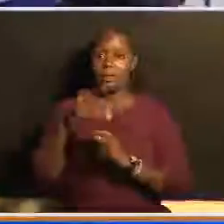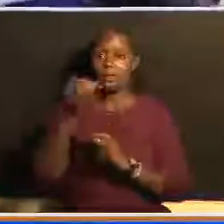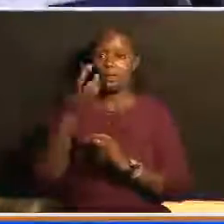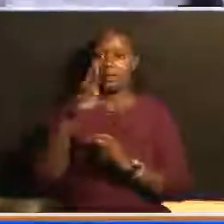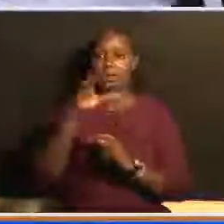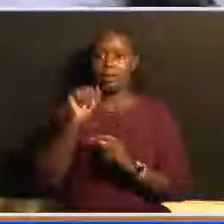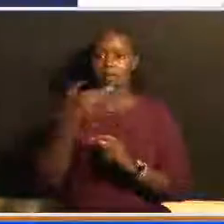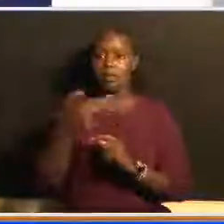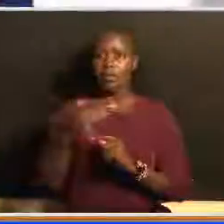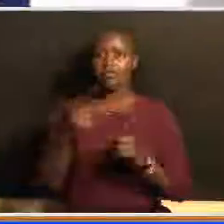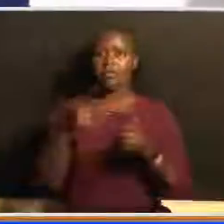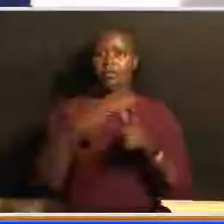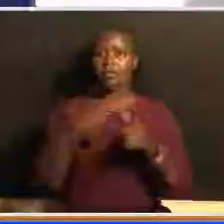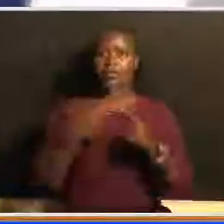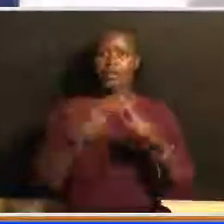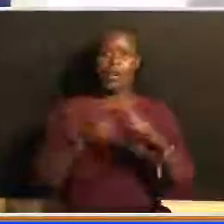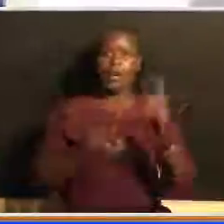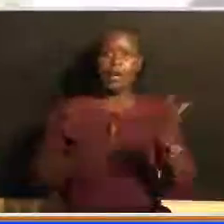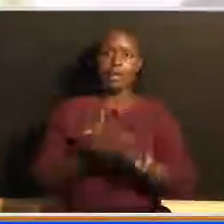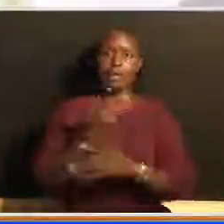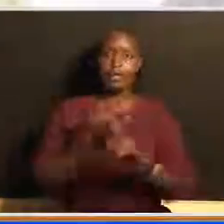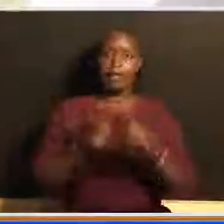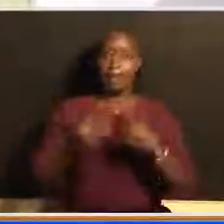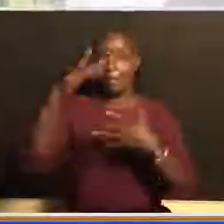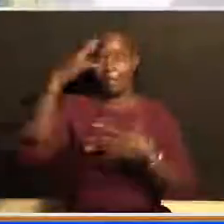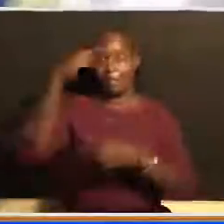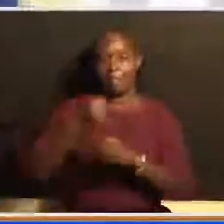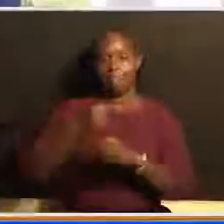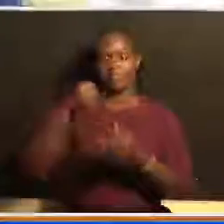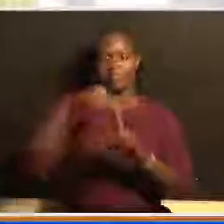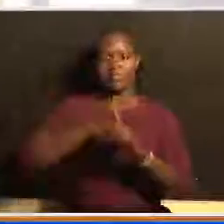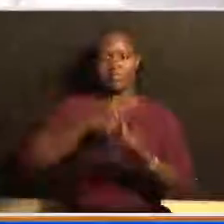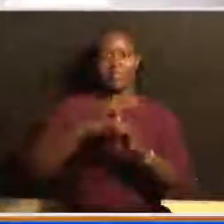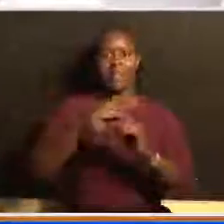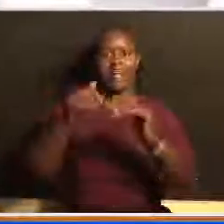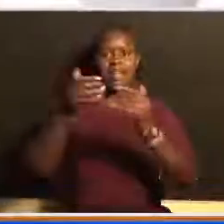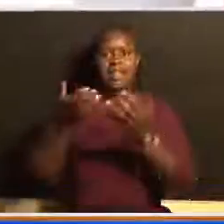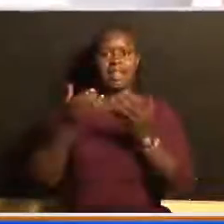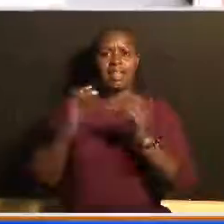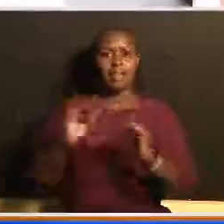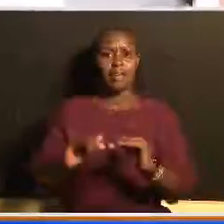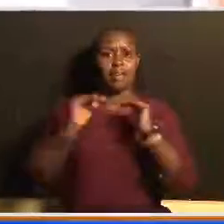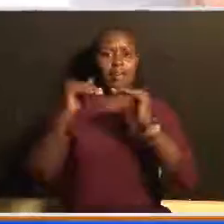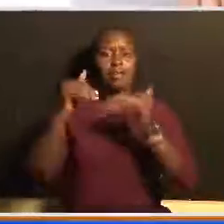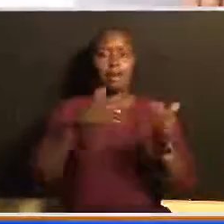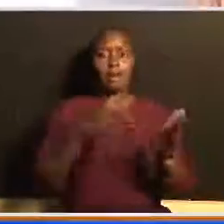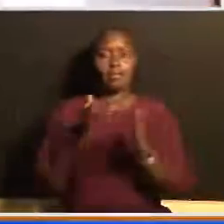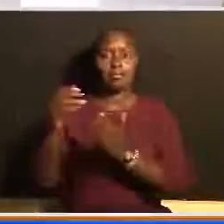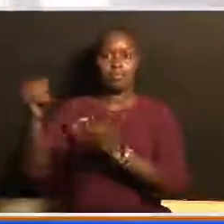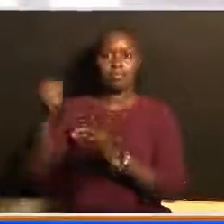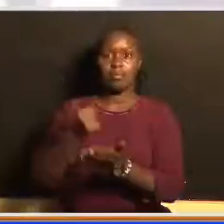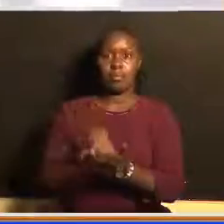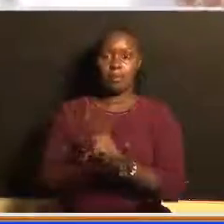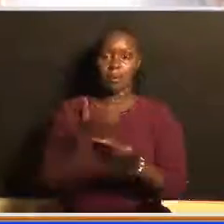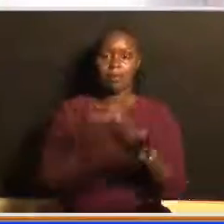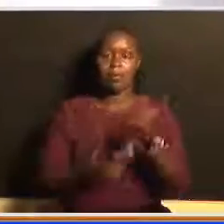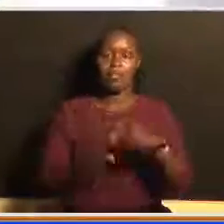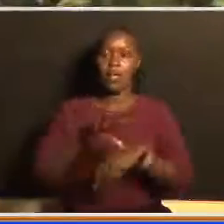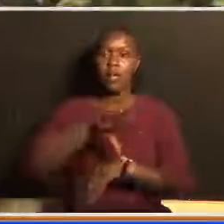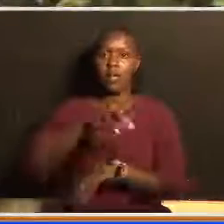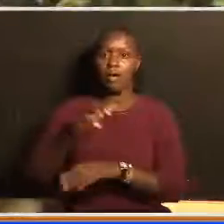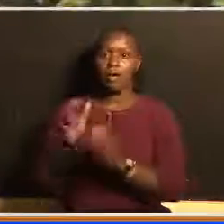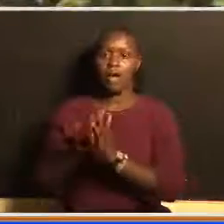from Albinism Rights from Kajiado County, emphasizes the need for improved employment opportunities at both county and national